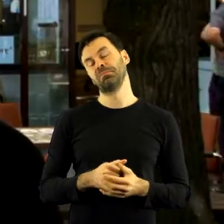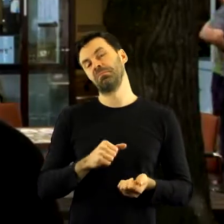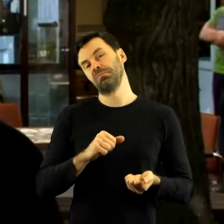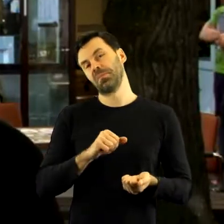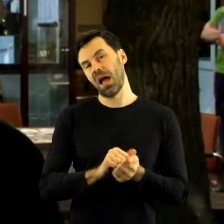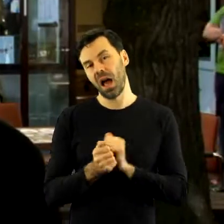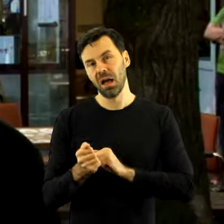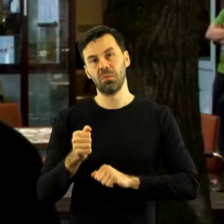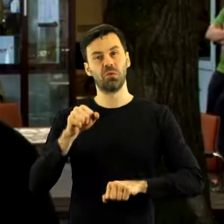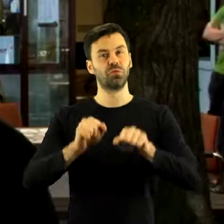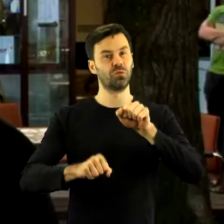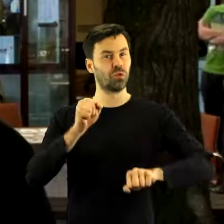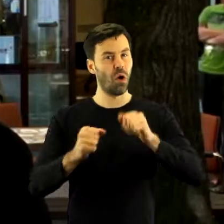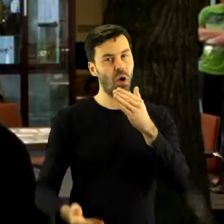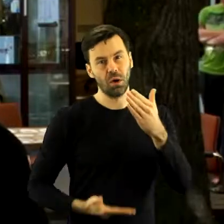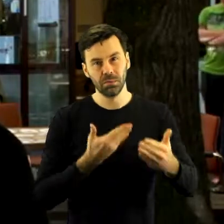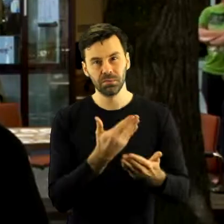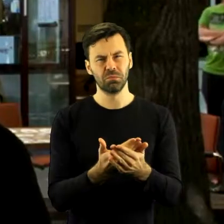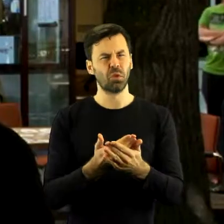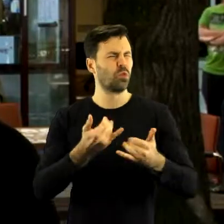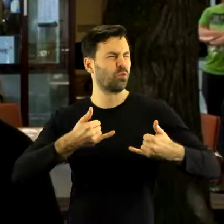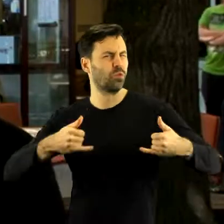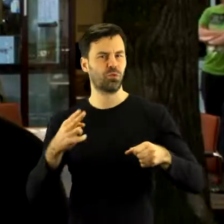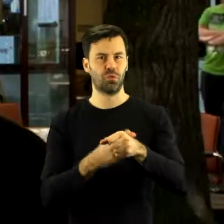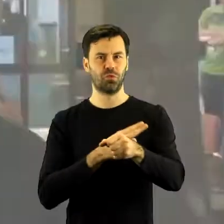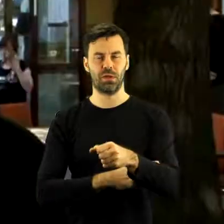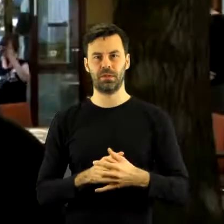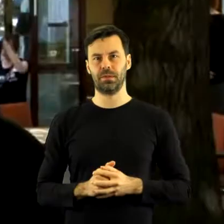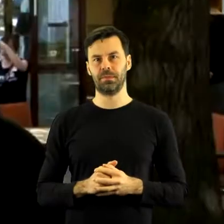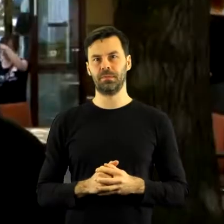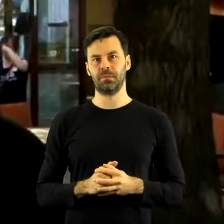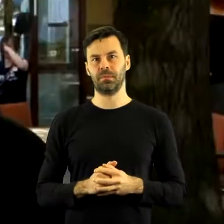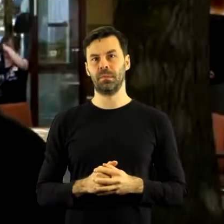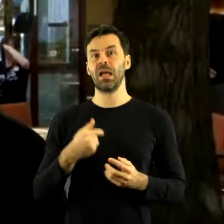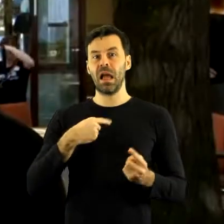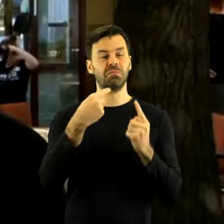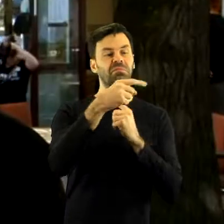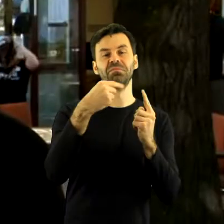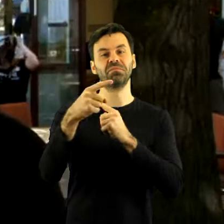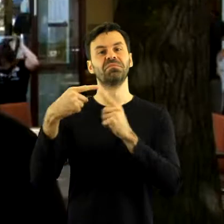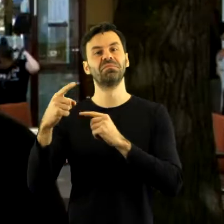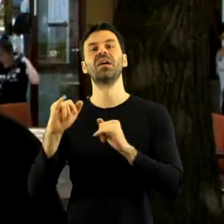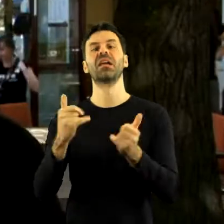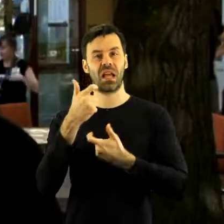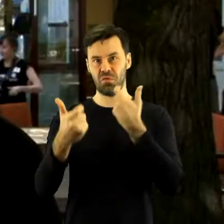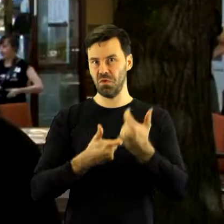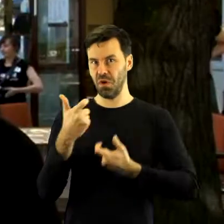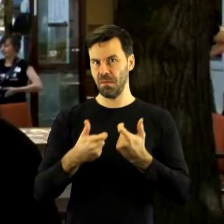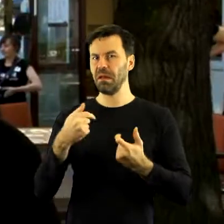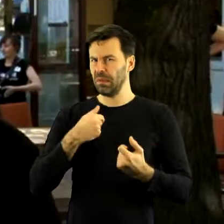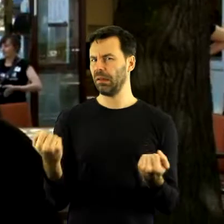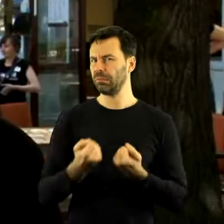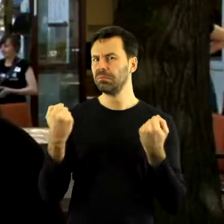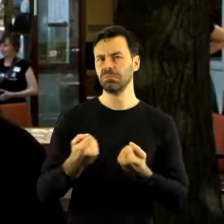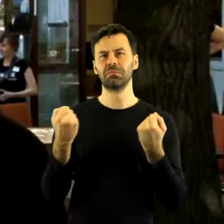jest to też sądownictwo, różne instytucje. Wszystko, co robię, to staram